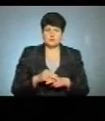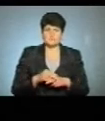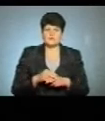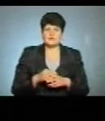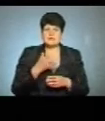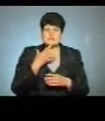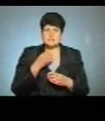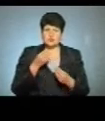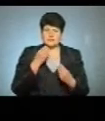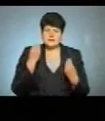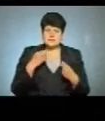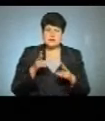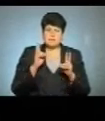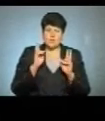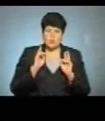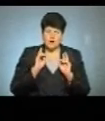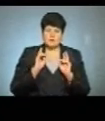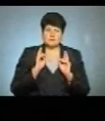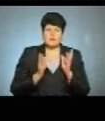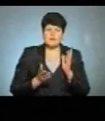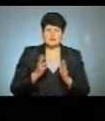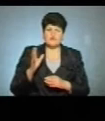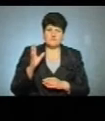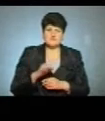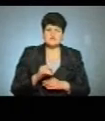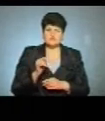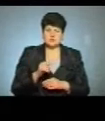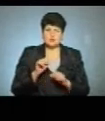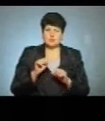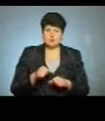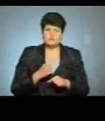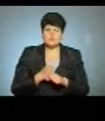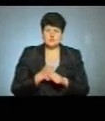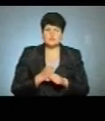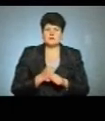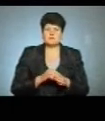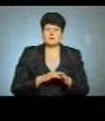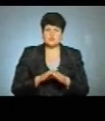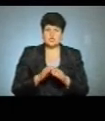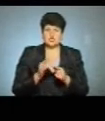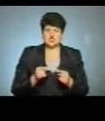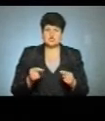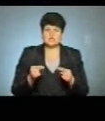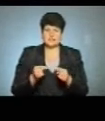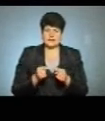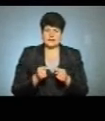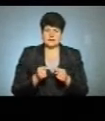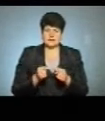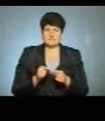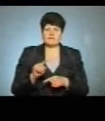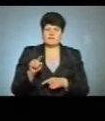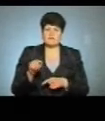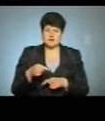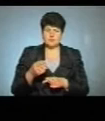салони краси, перукарні. Але всі вони можуть працювати лише при дотриманні чітких санітарних вимог,